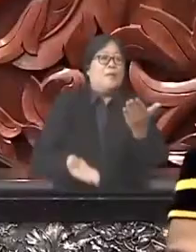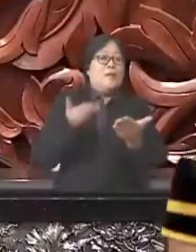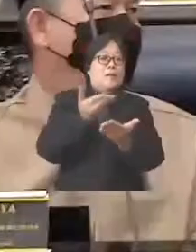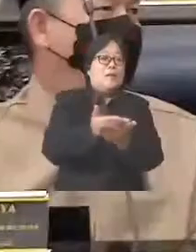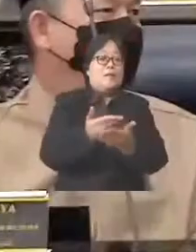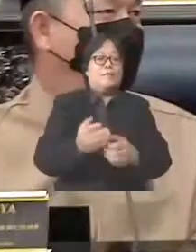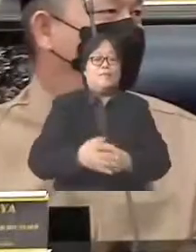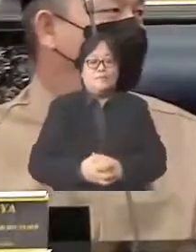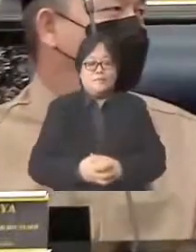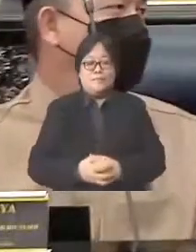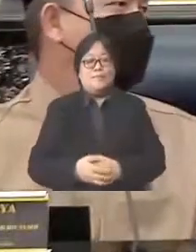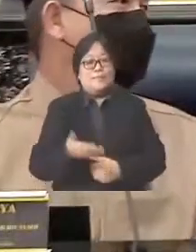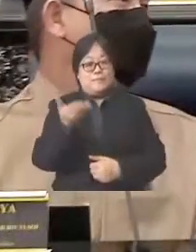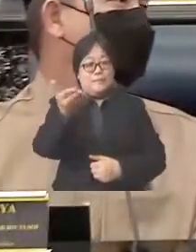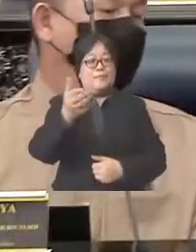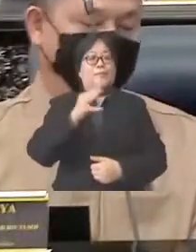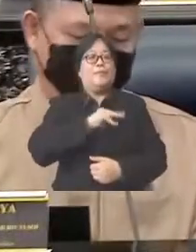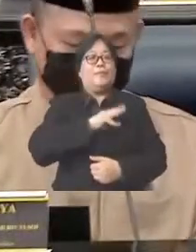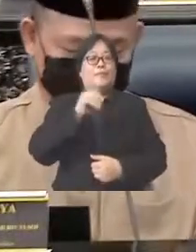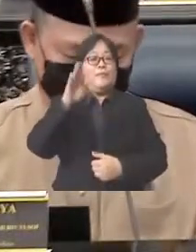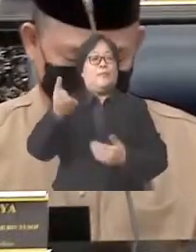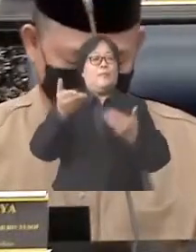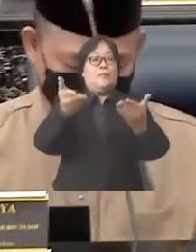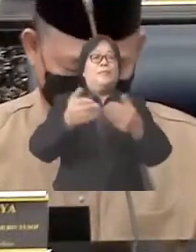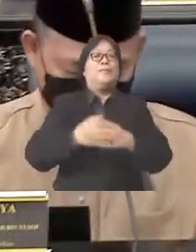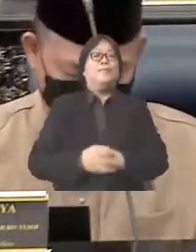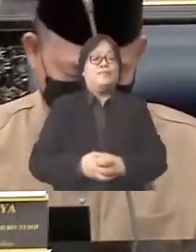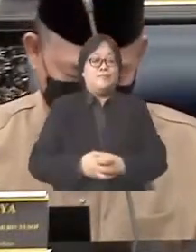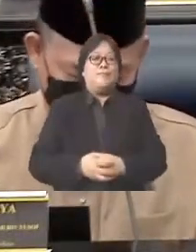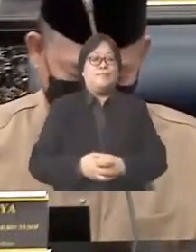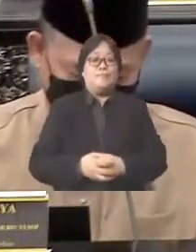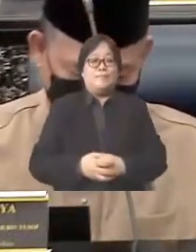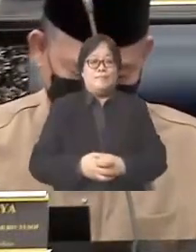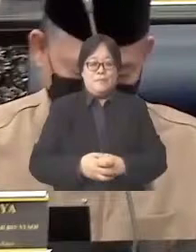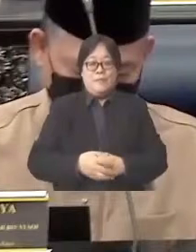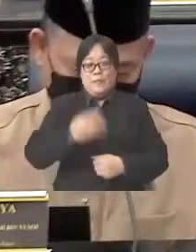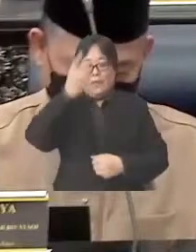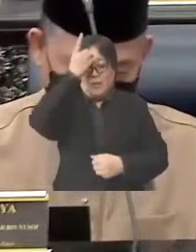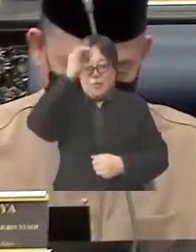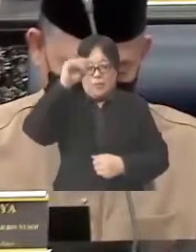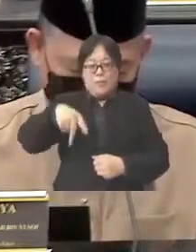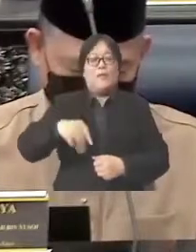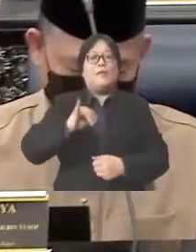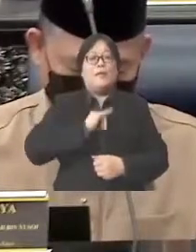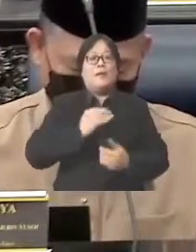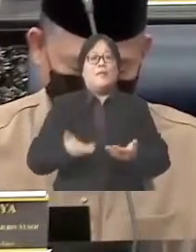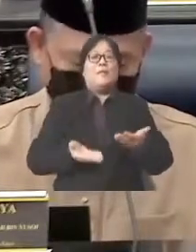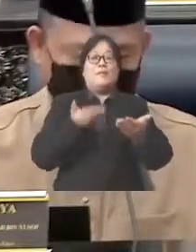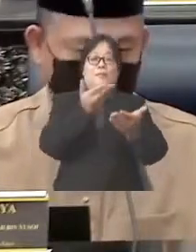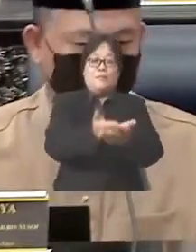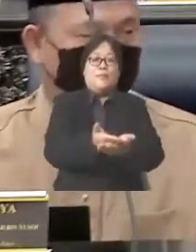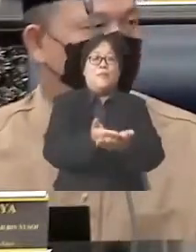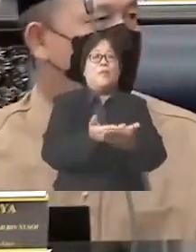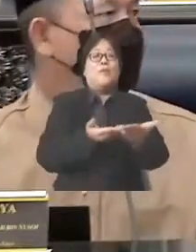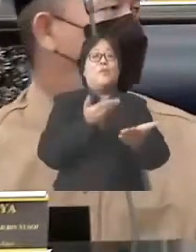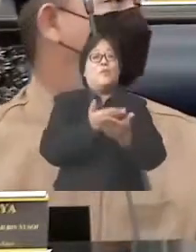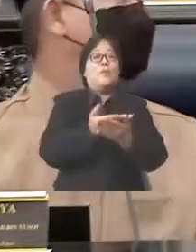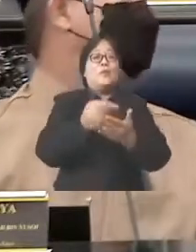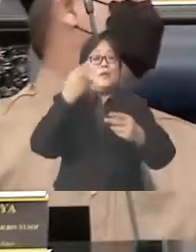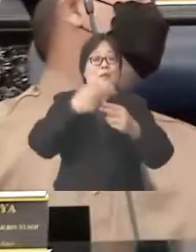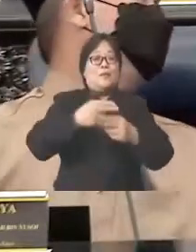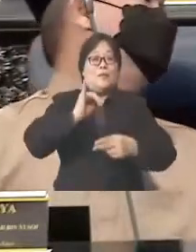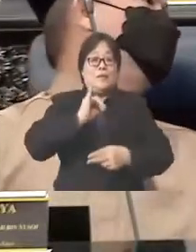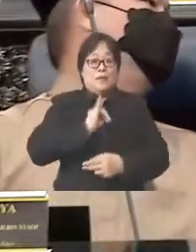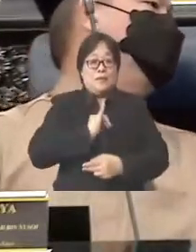mencadangkan usul bahwa Menteri Keuangan dipersilahkan Gato dari betul saya mohon mencanangkan bahwa usai di